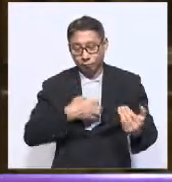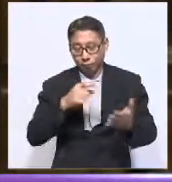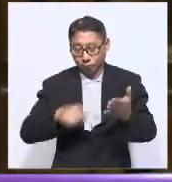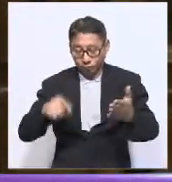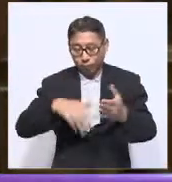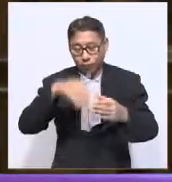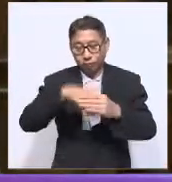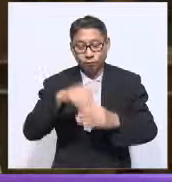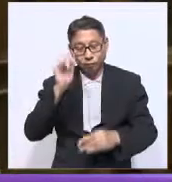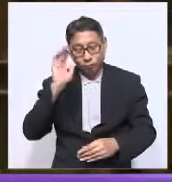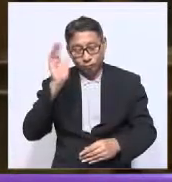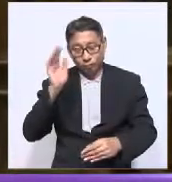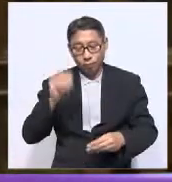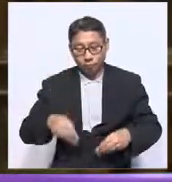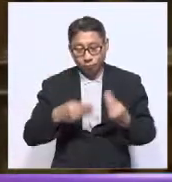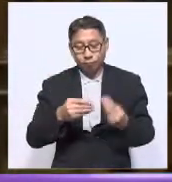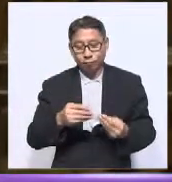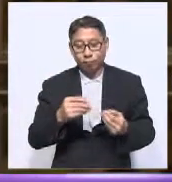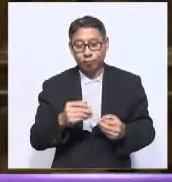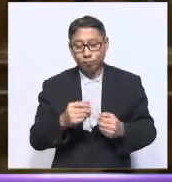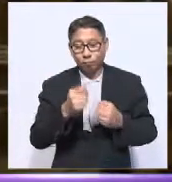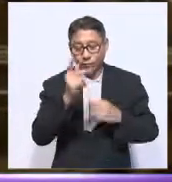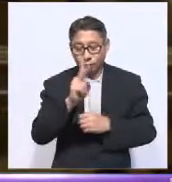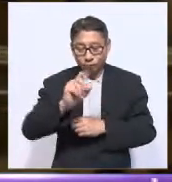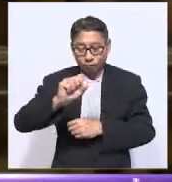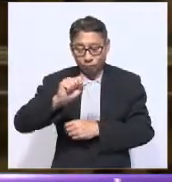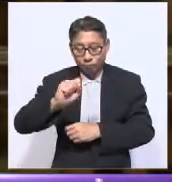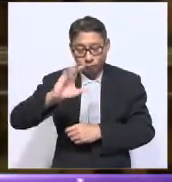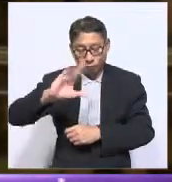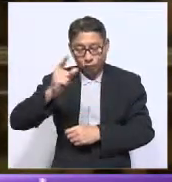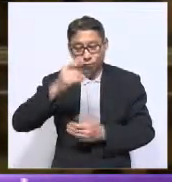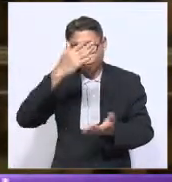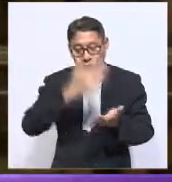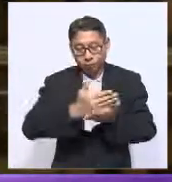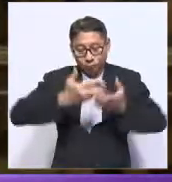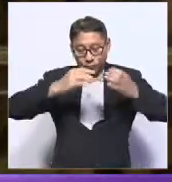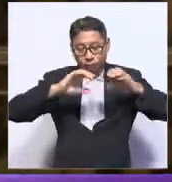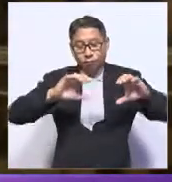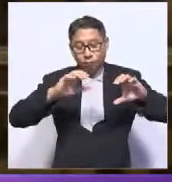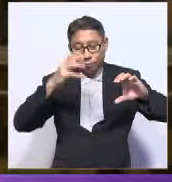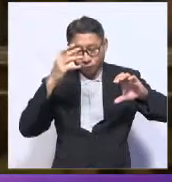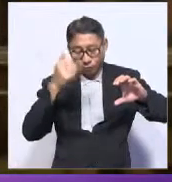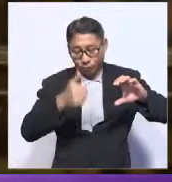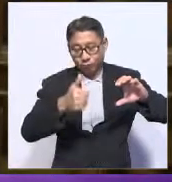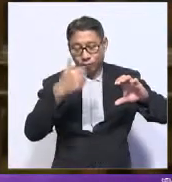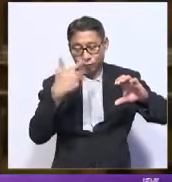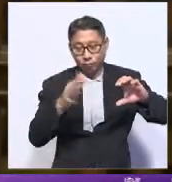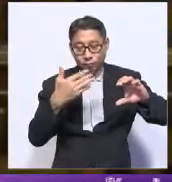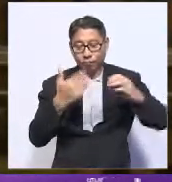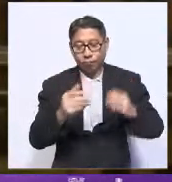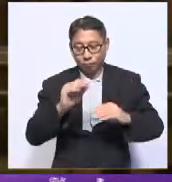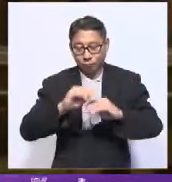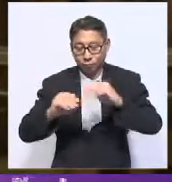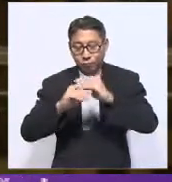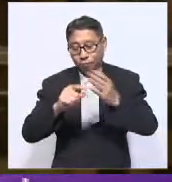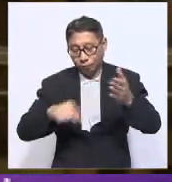งออกแถลงการเรียกร้องให้คณะรักษาความสงบแห่งชาติยุติบทบาทการเป็นรัฐบาลรักษาการในระหว่างการเตรียมการสู่